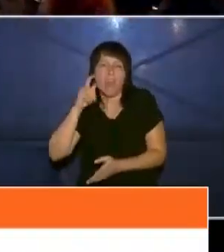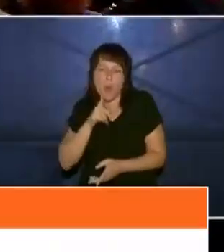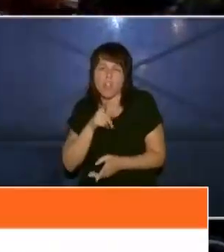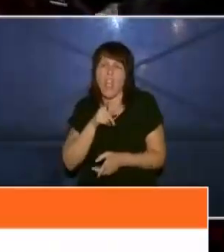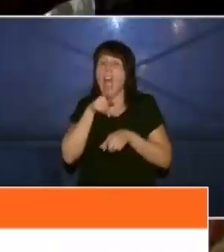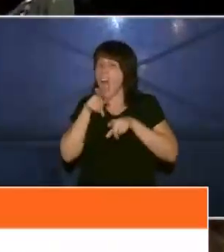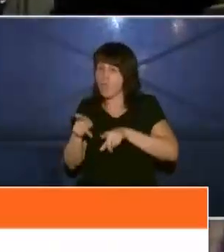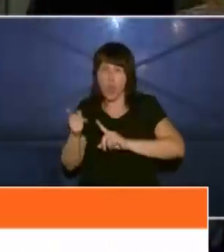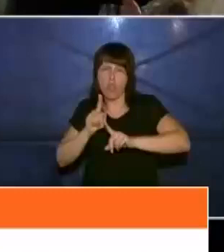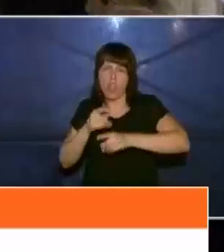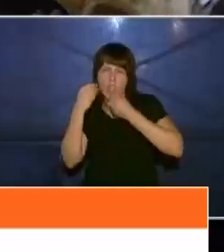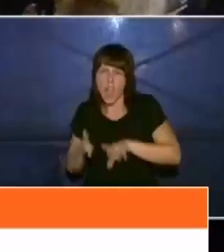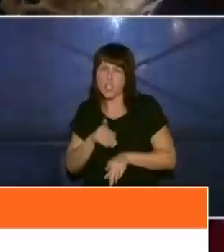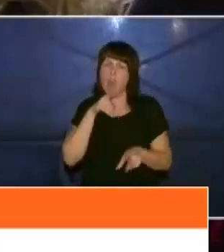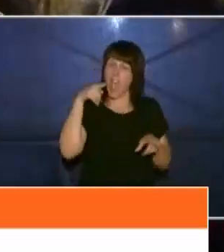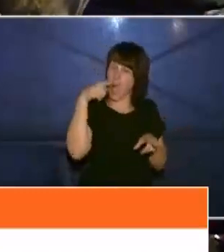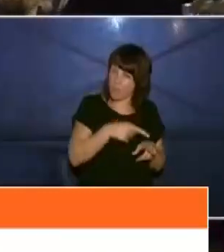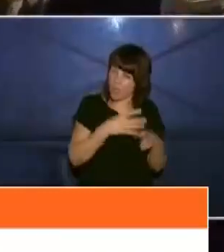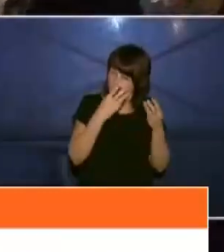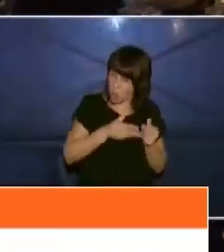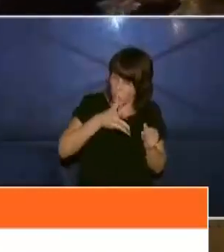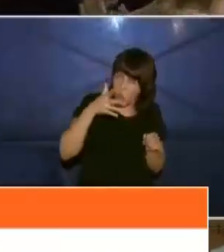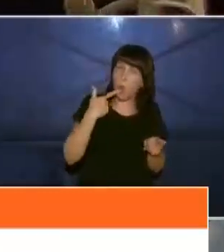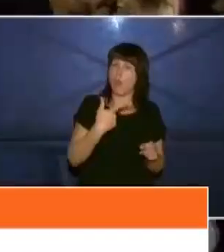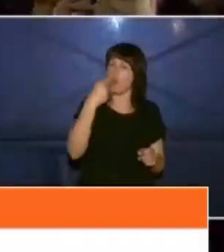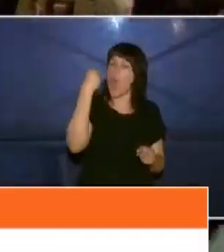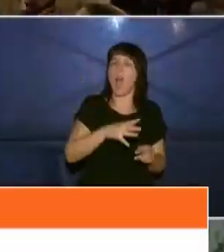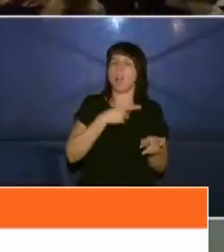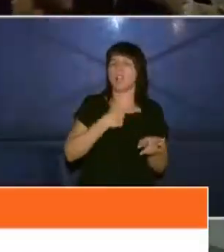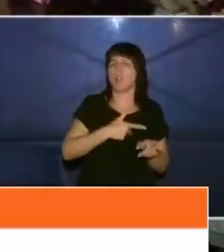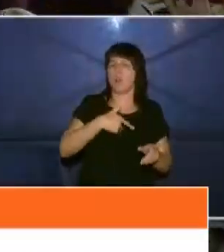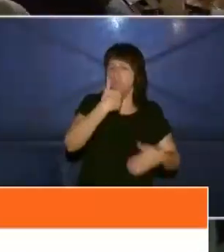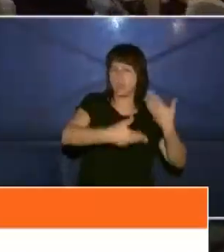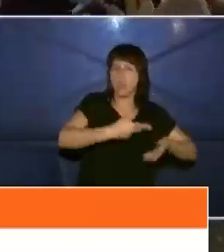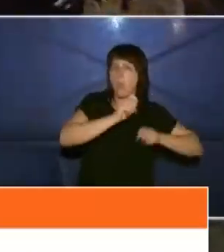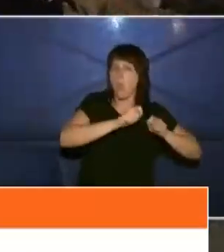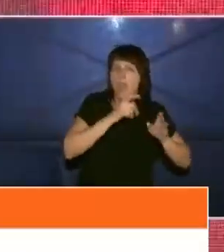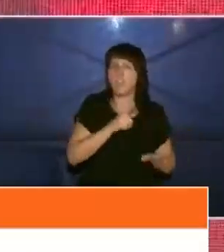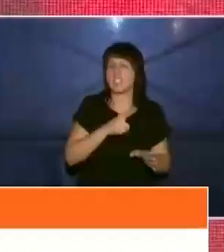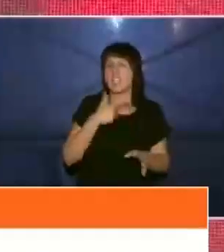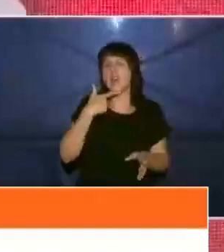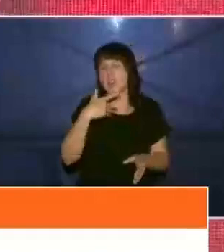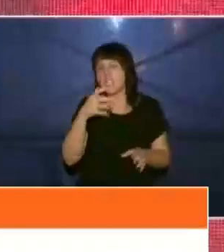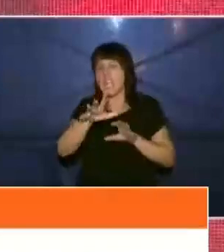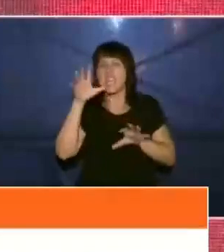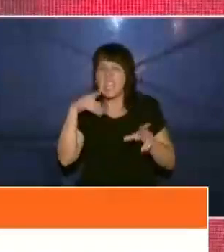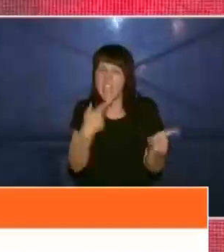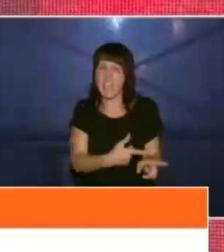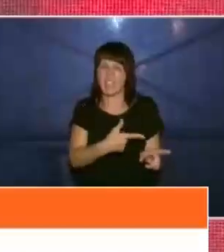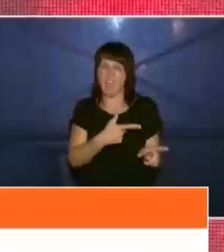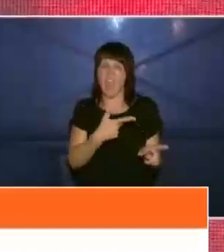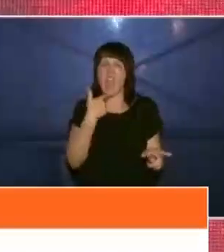Τέρατα είναι αυτά που γέννησε και εξέθρεψε ο κ. Μητσοτάκης. Τέρατα είναι αυτοί που βιάζουν τη